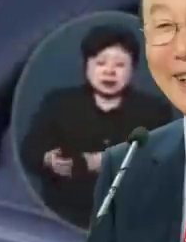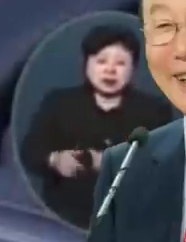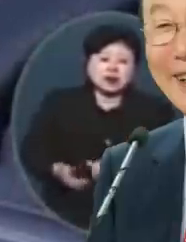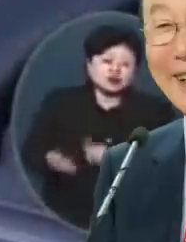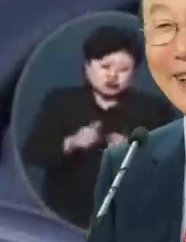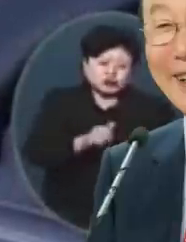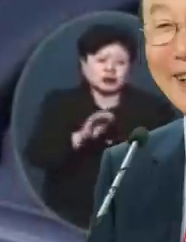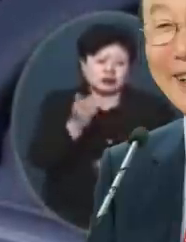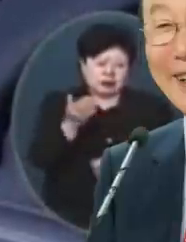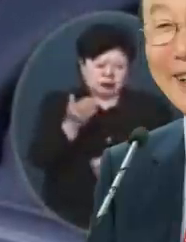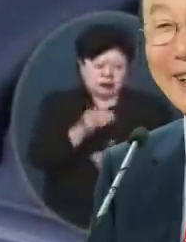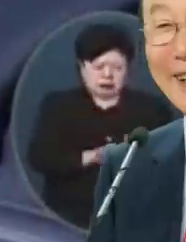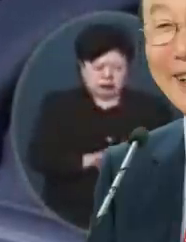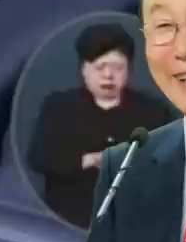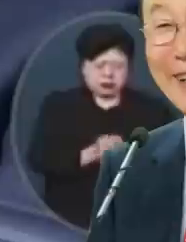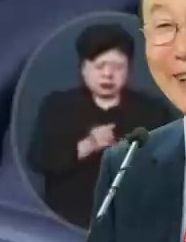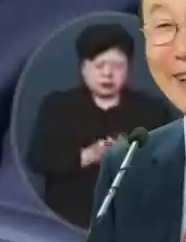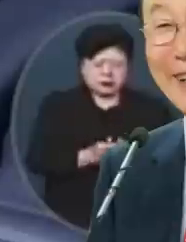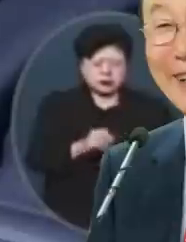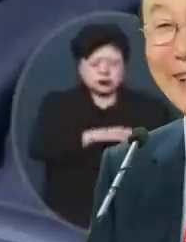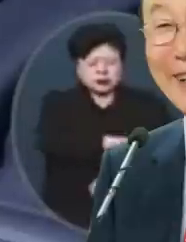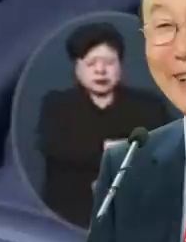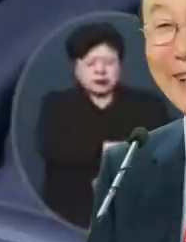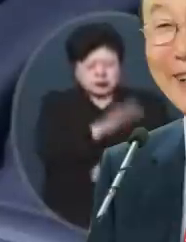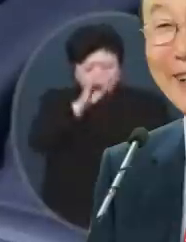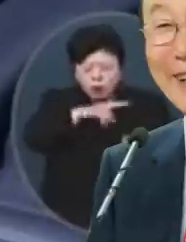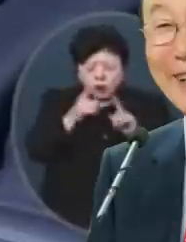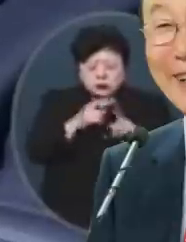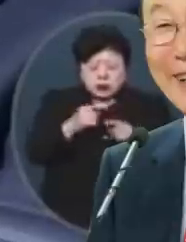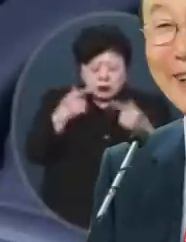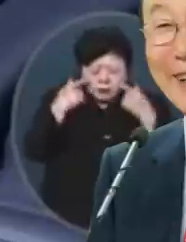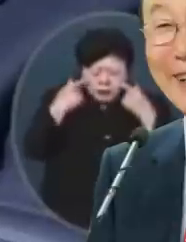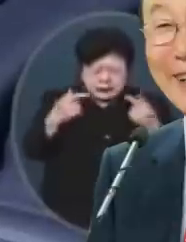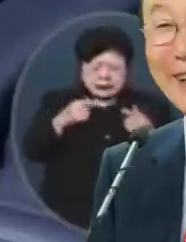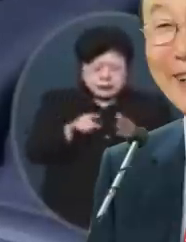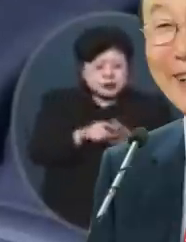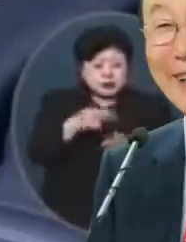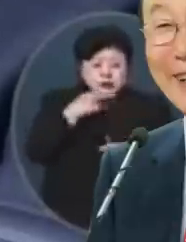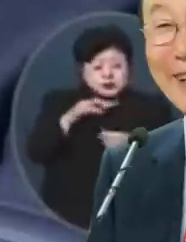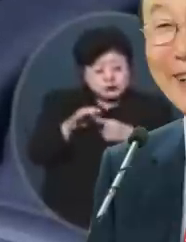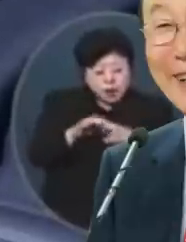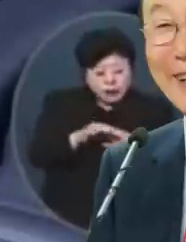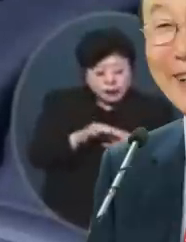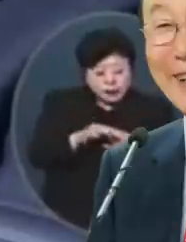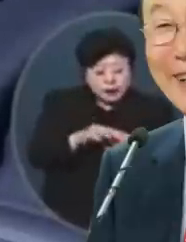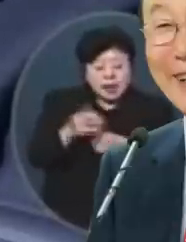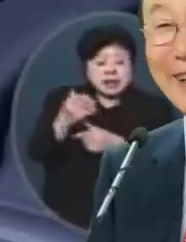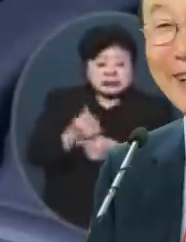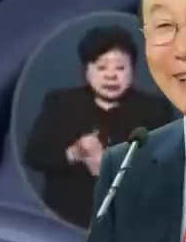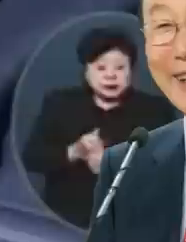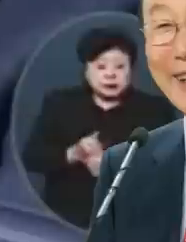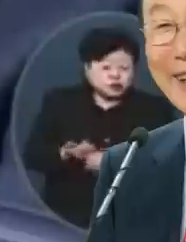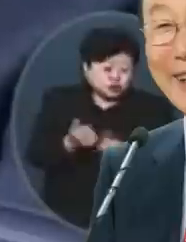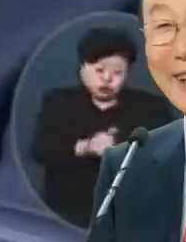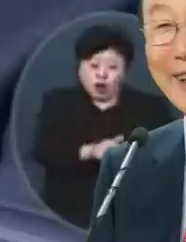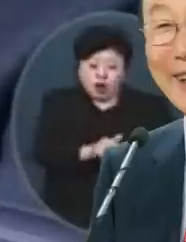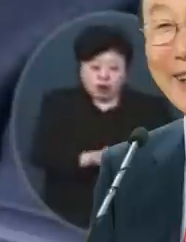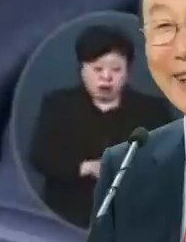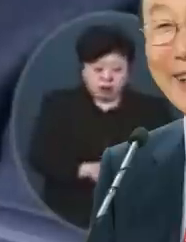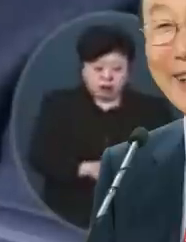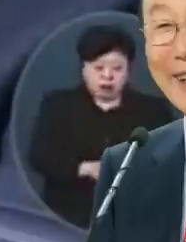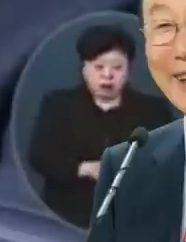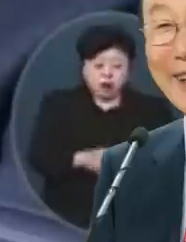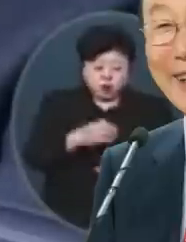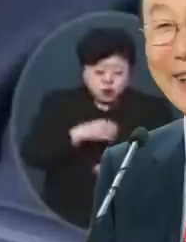것입니다. 그가 손만 대면 낫는다는 확실한 신념이 없으면 잡히면 사형에 처한